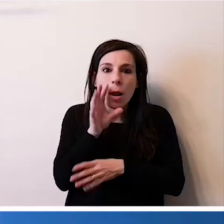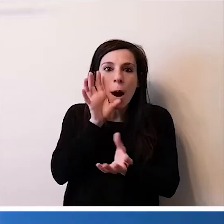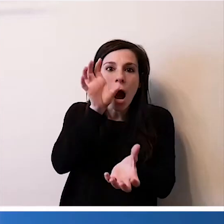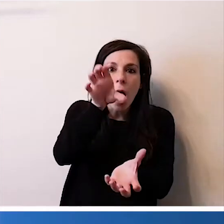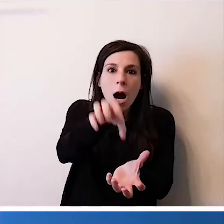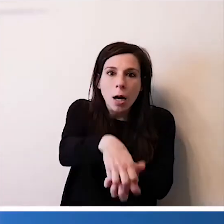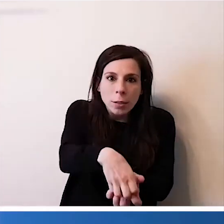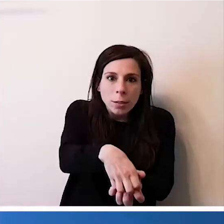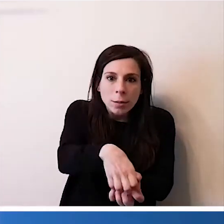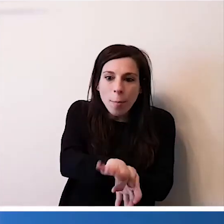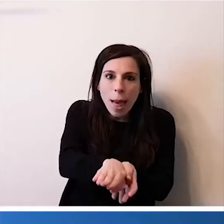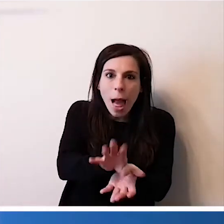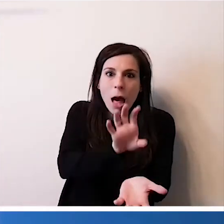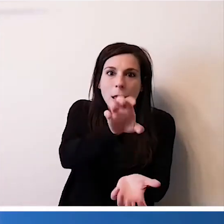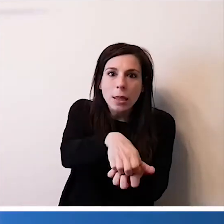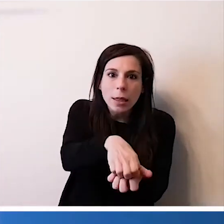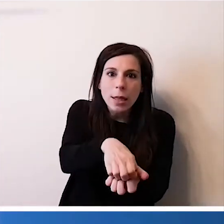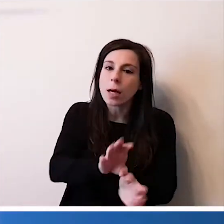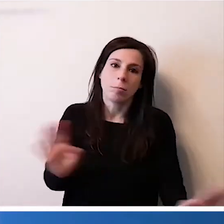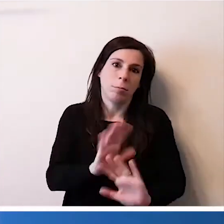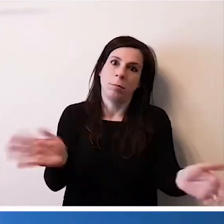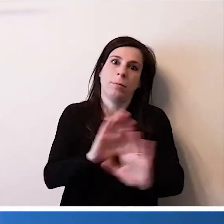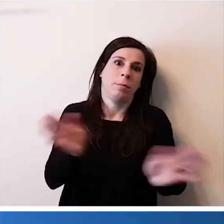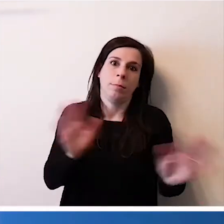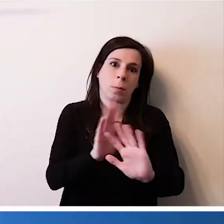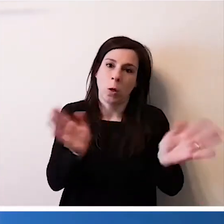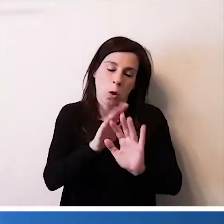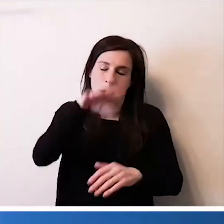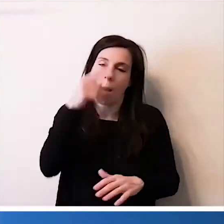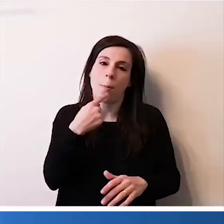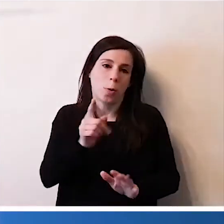Oh! Allora il capo degli angeli disse: no,